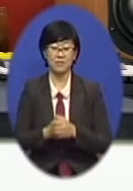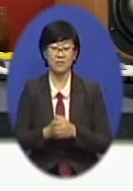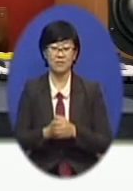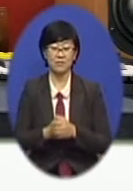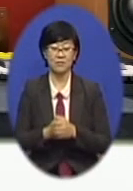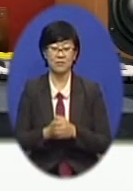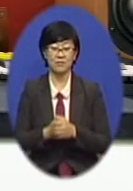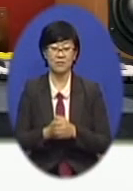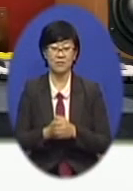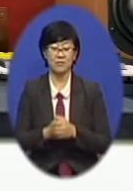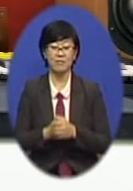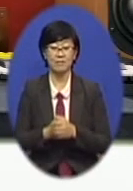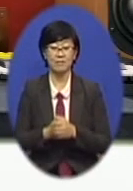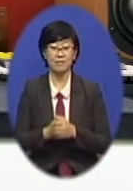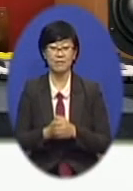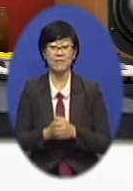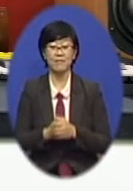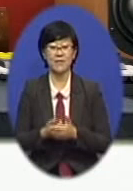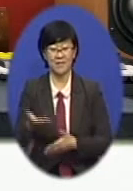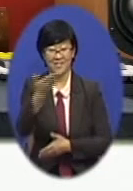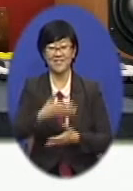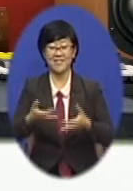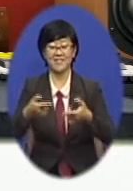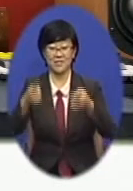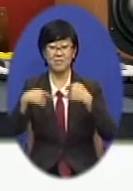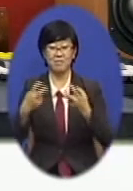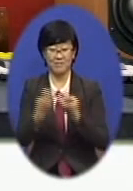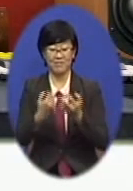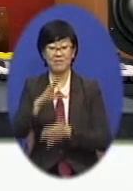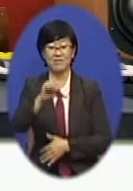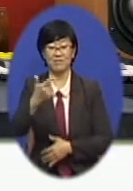바랍니다. 네. 시청자 심사입니다.